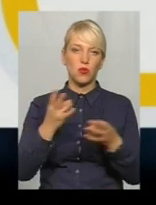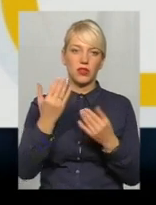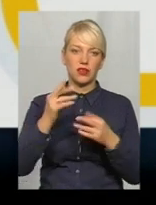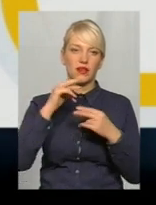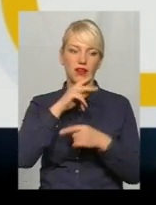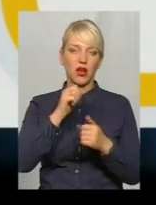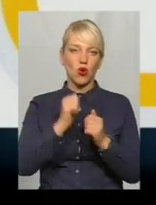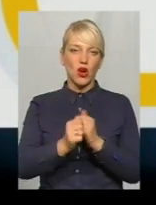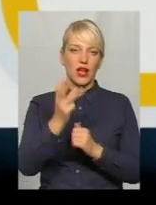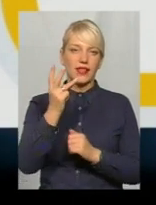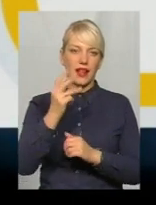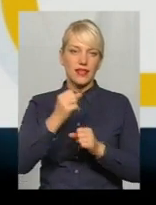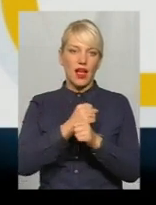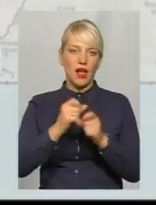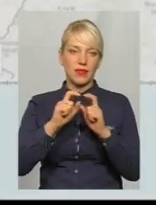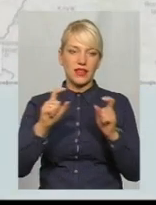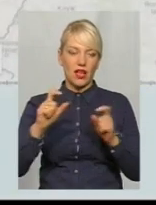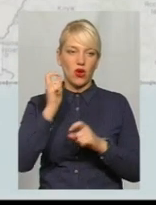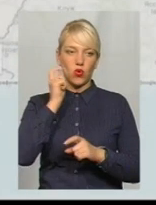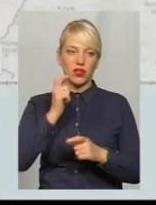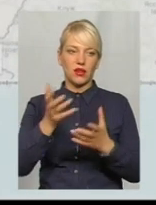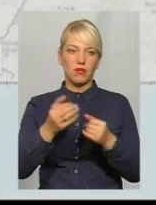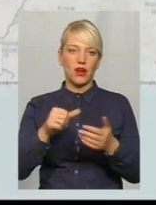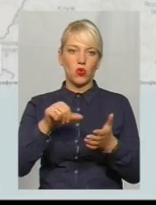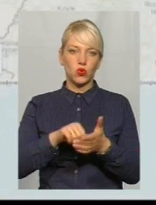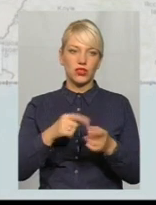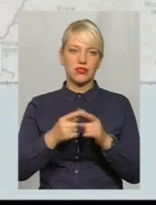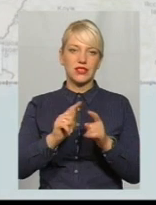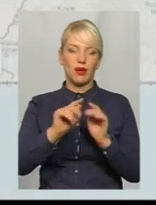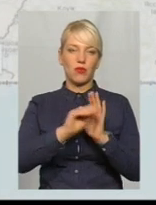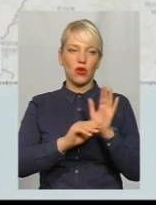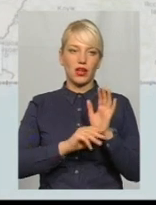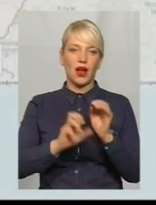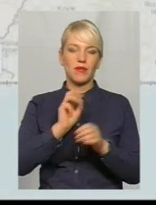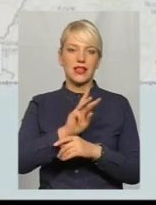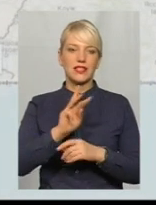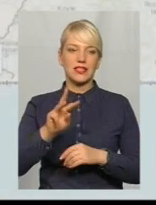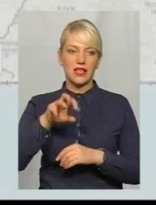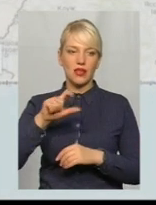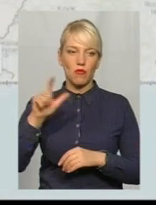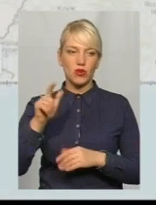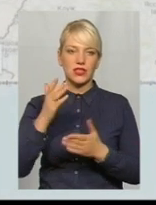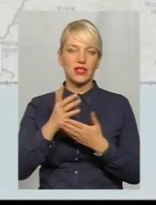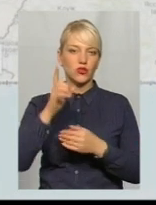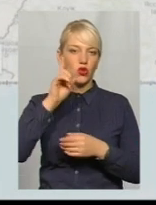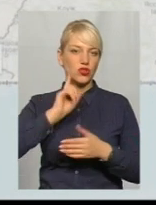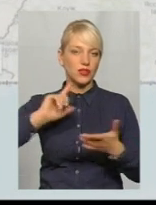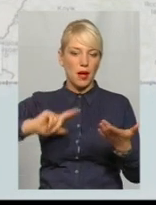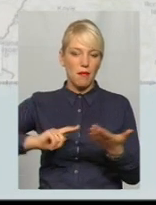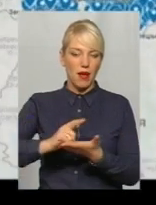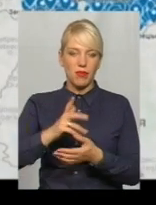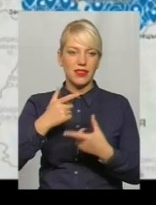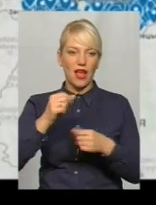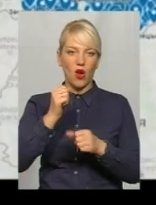Кожна третя аптека в Україні бере участь в цій програмі. На сайті МОЗ є зручна мапа, де кожен пацієнт